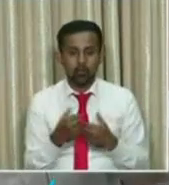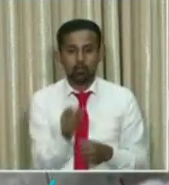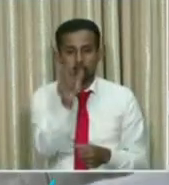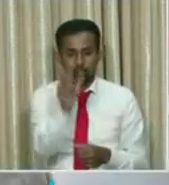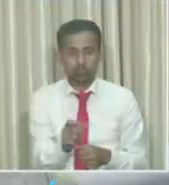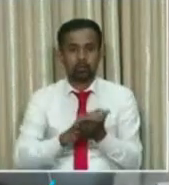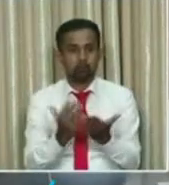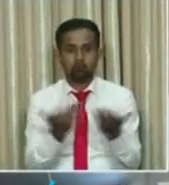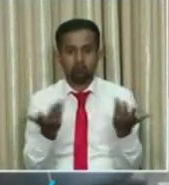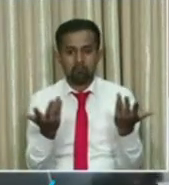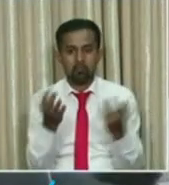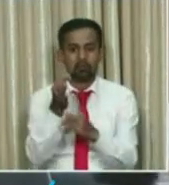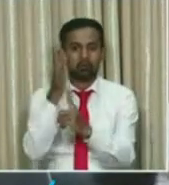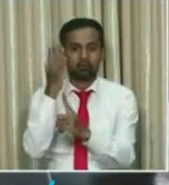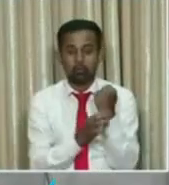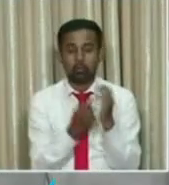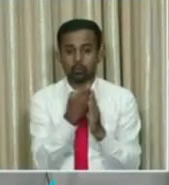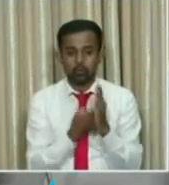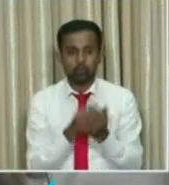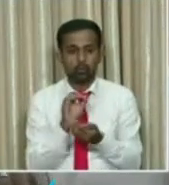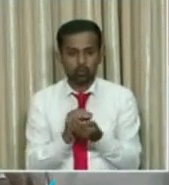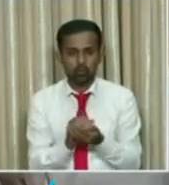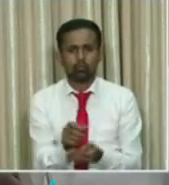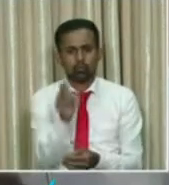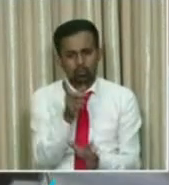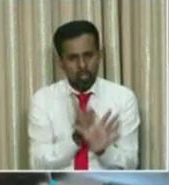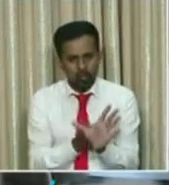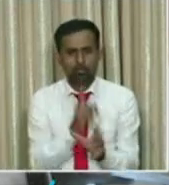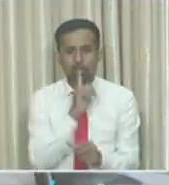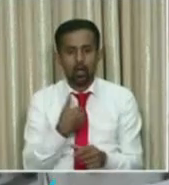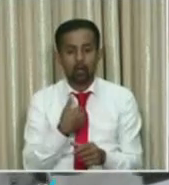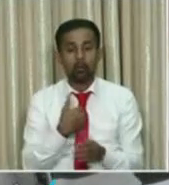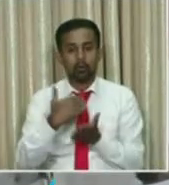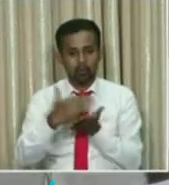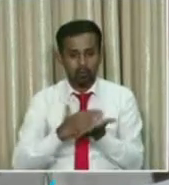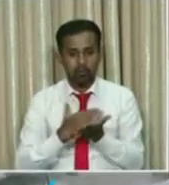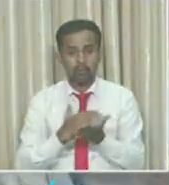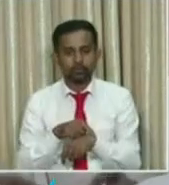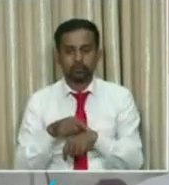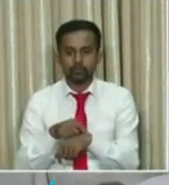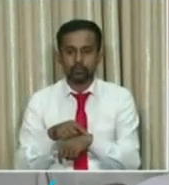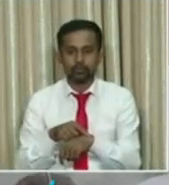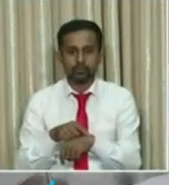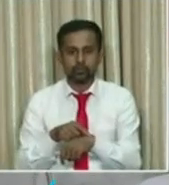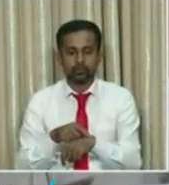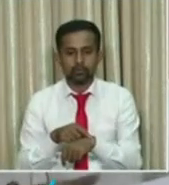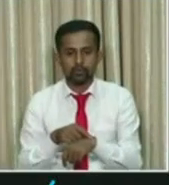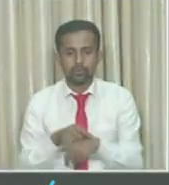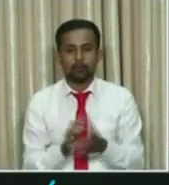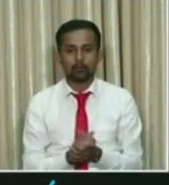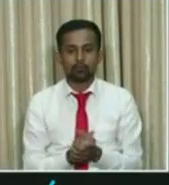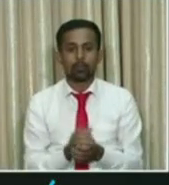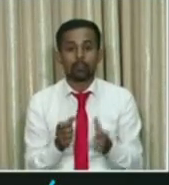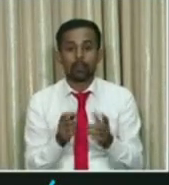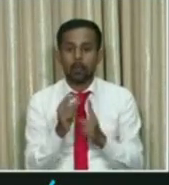යමක් කරගන්න බැරි නම් ජනාධිපතිතුමාට කියලා කියන්නේ. ඔබතුමාට හැමදාම කියනවානේ ඔබතුමා අපේ පැත්ත ගන්න. රජතුමාගේ පැත්ත නෙමෙයි. ඊයේ සභාව අයිති